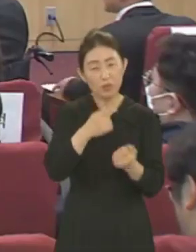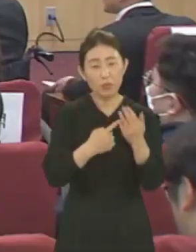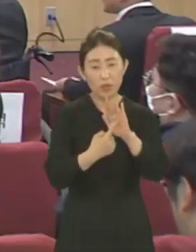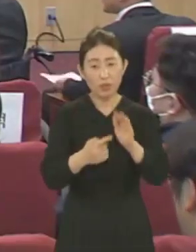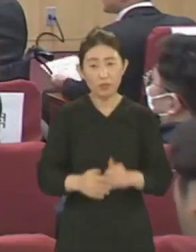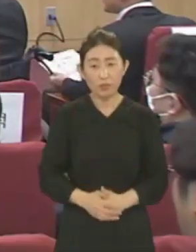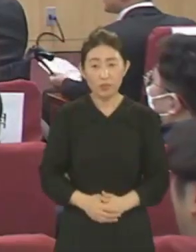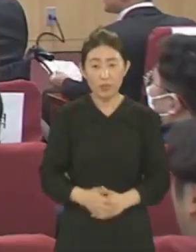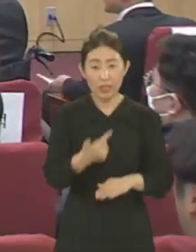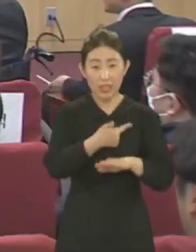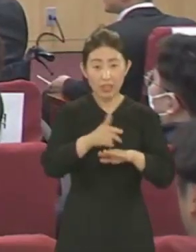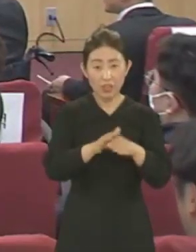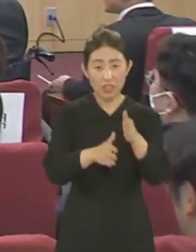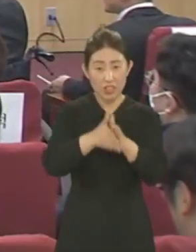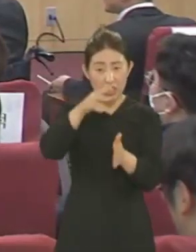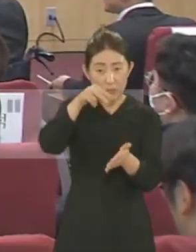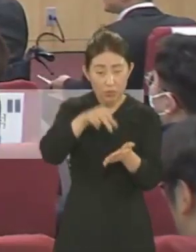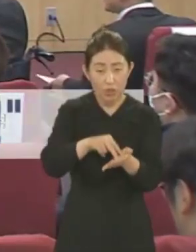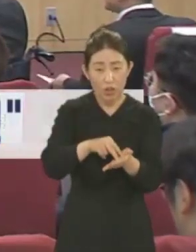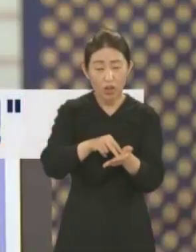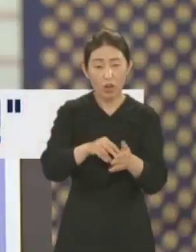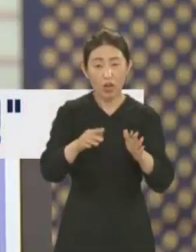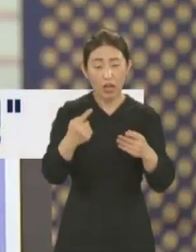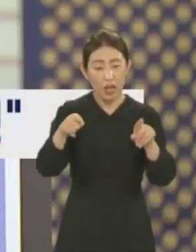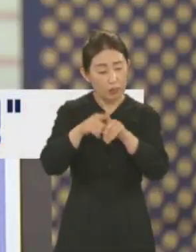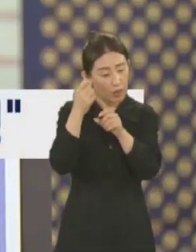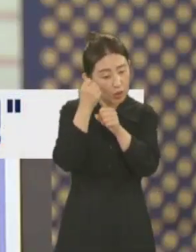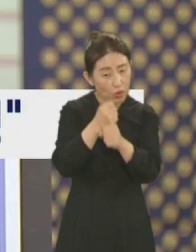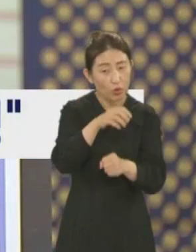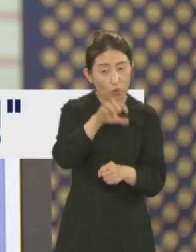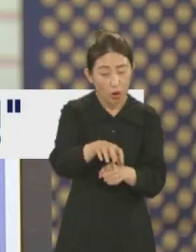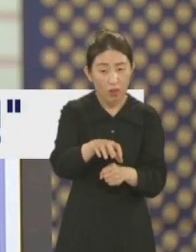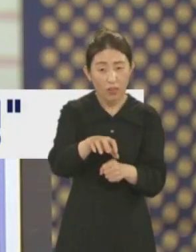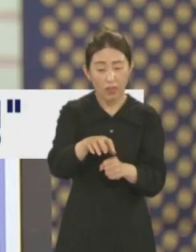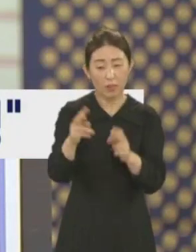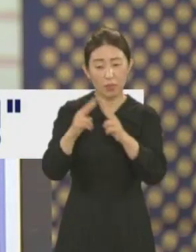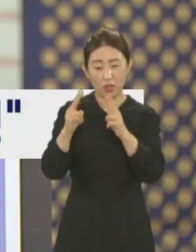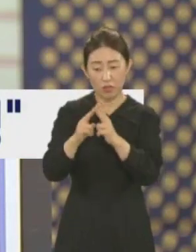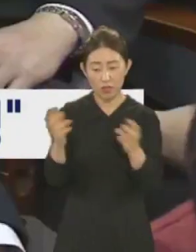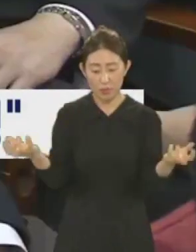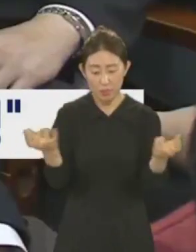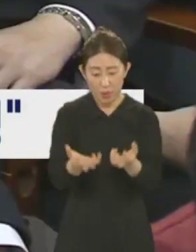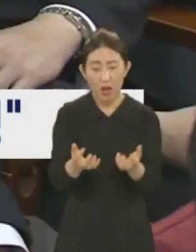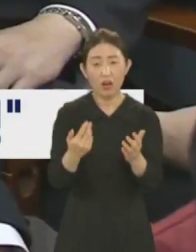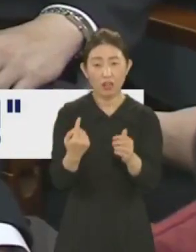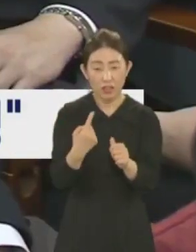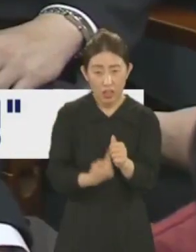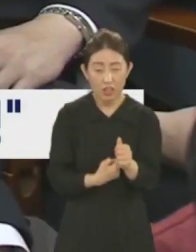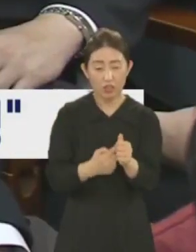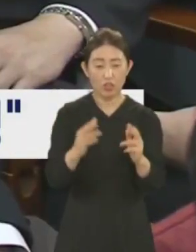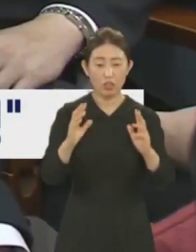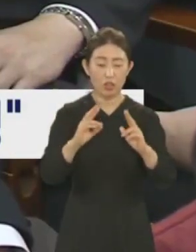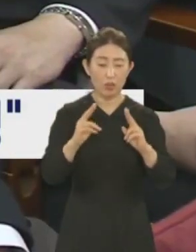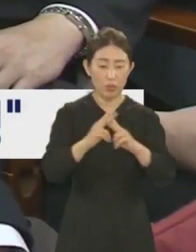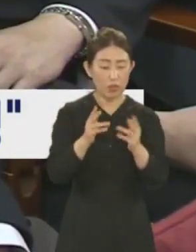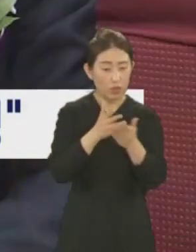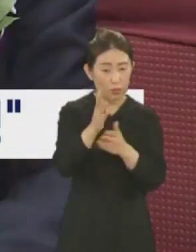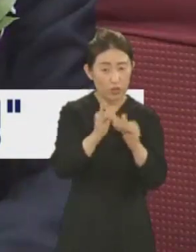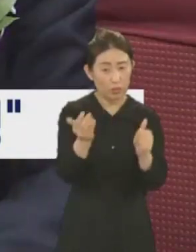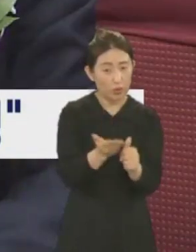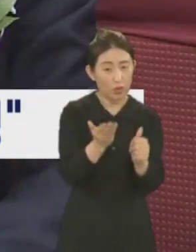대전시는 국가차원의 민관공동연구원과 업체들이 모인 반도체 밸리를 만들어 반도체 국가인재 양성과